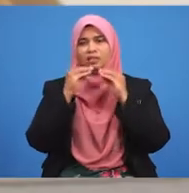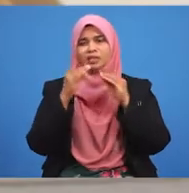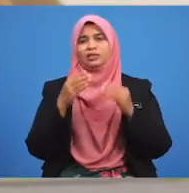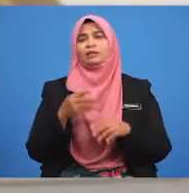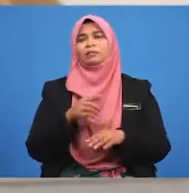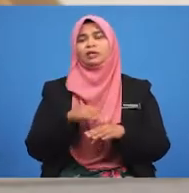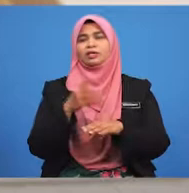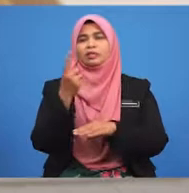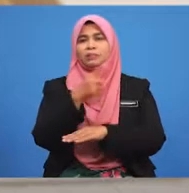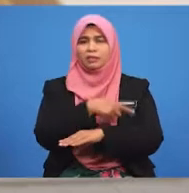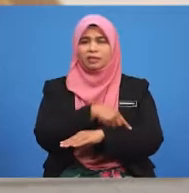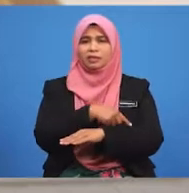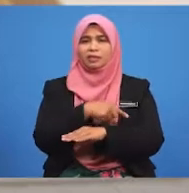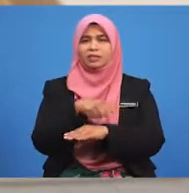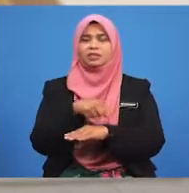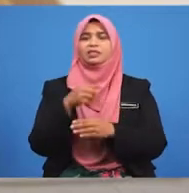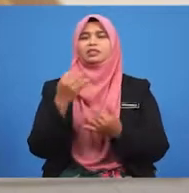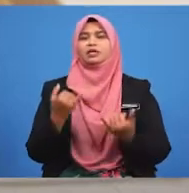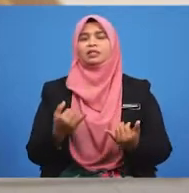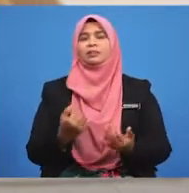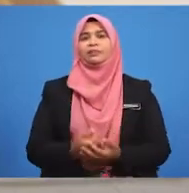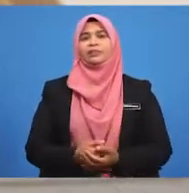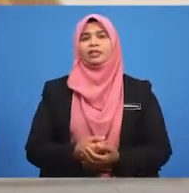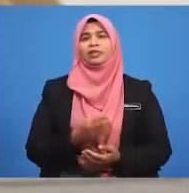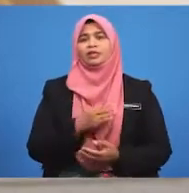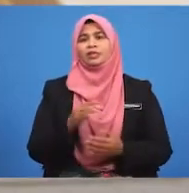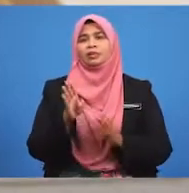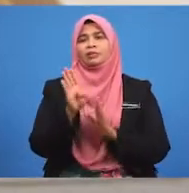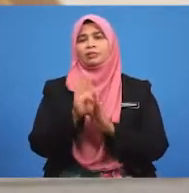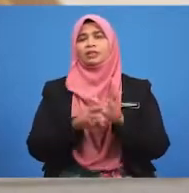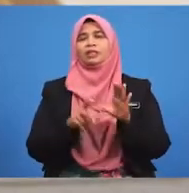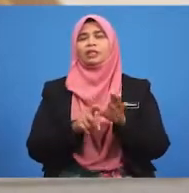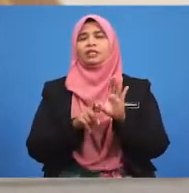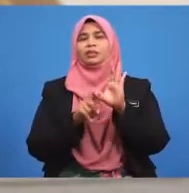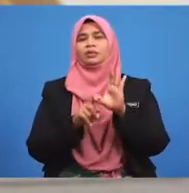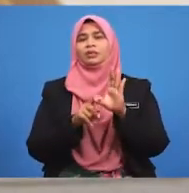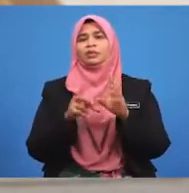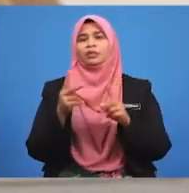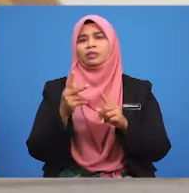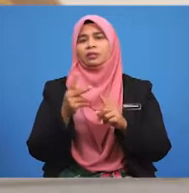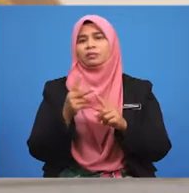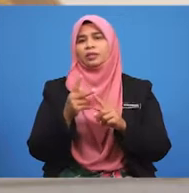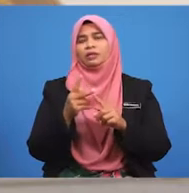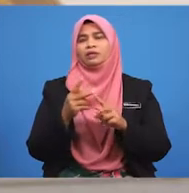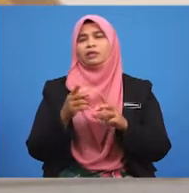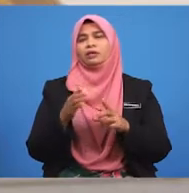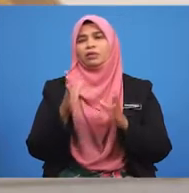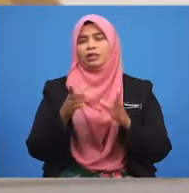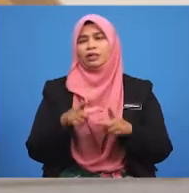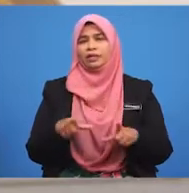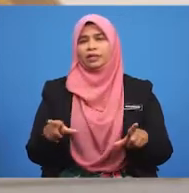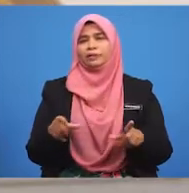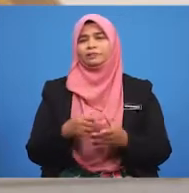yang seterusnya ialah meletakkan kebergantungan hidup selain daripada Allah, di mana mereka lebih